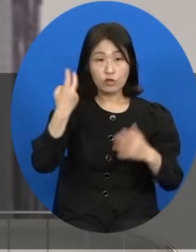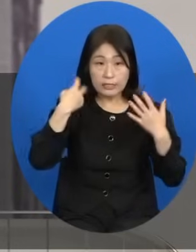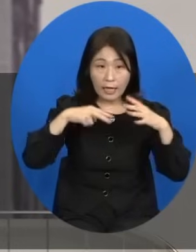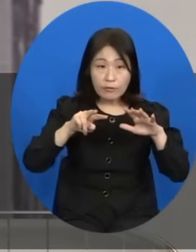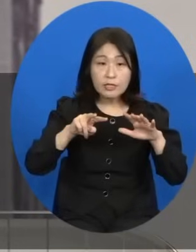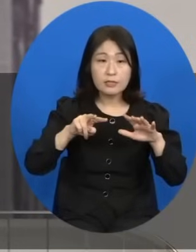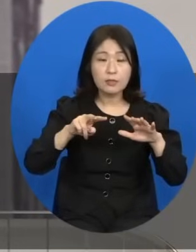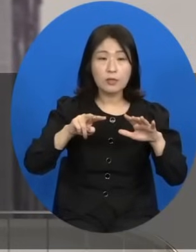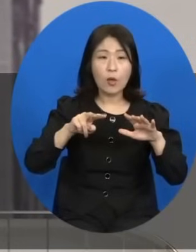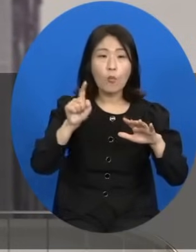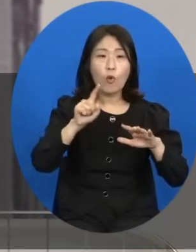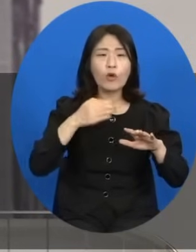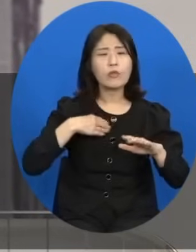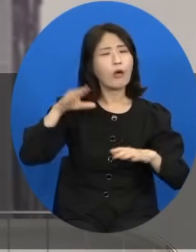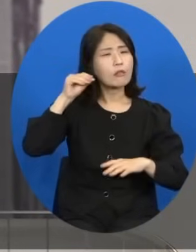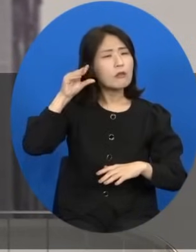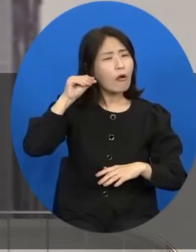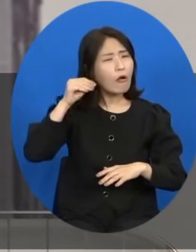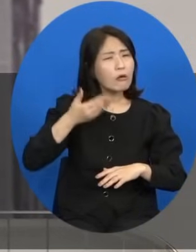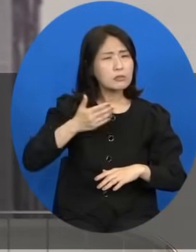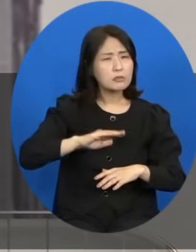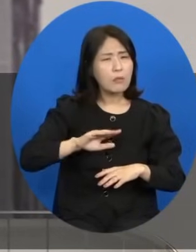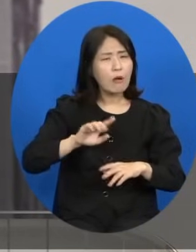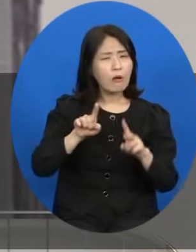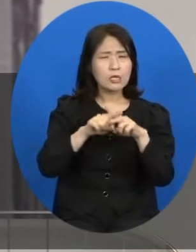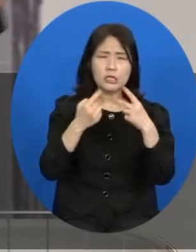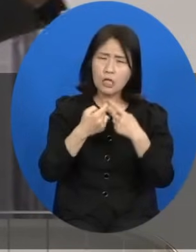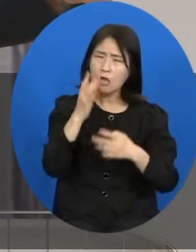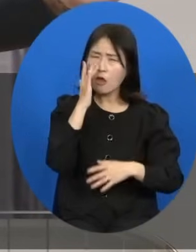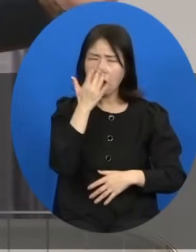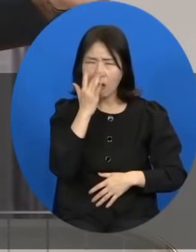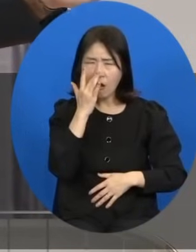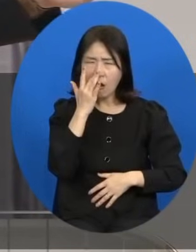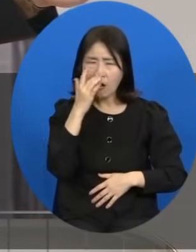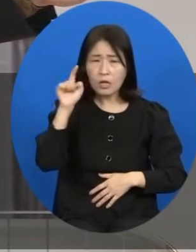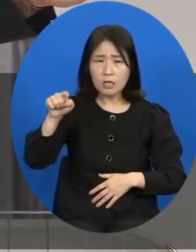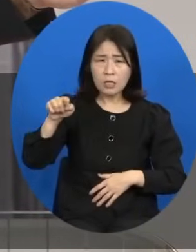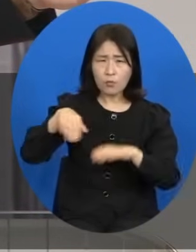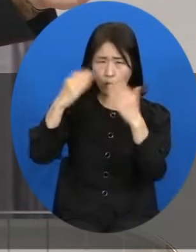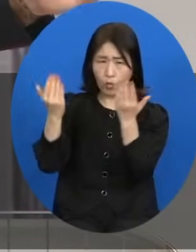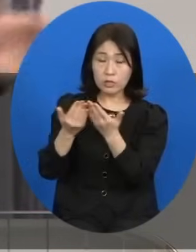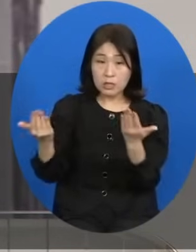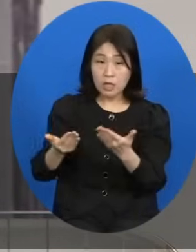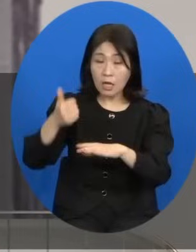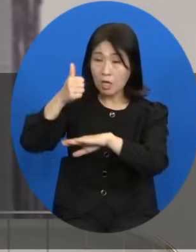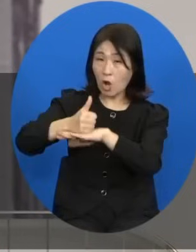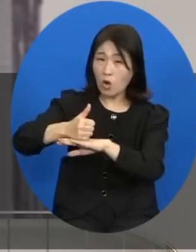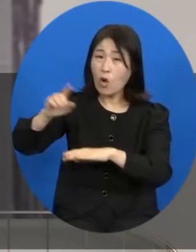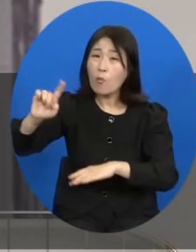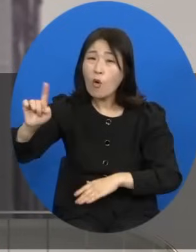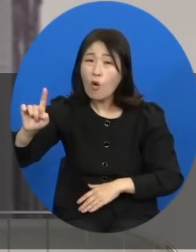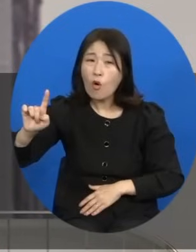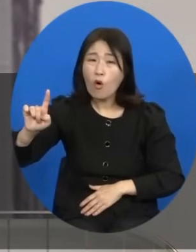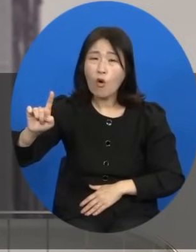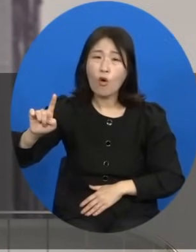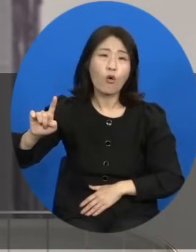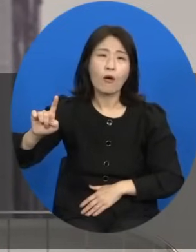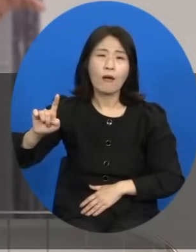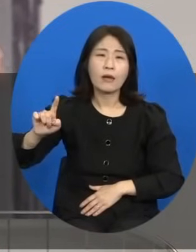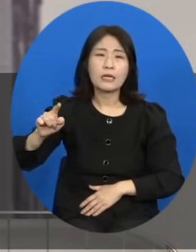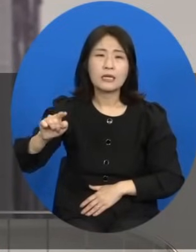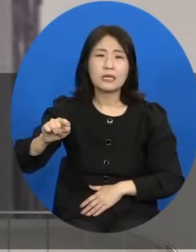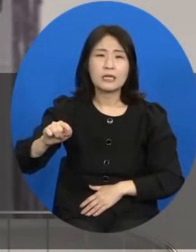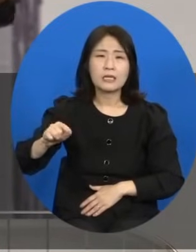듣기는 하였으나 이해할 수가 없어서 물었다 천사님이 모든 일의 결과가 어떠하겠습니까 어려운 일이 있을 텐데 그러면이 뒤에